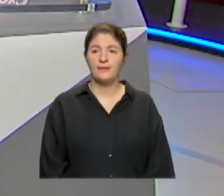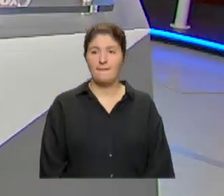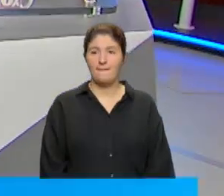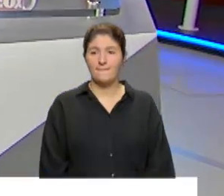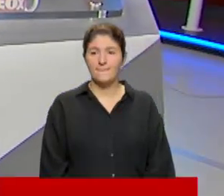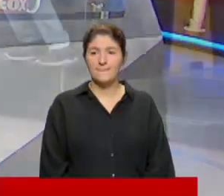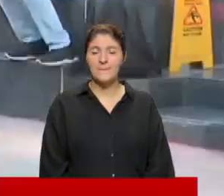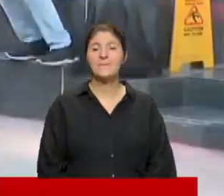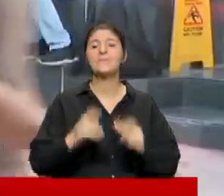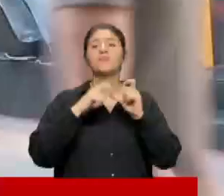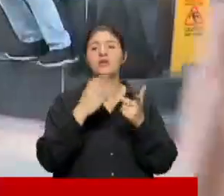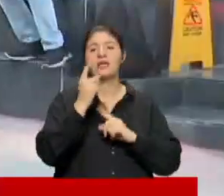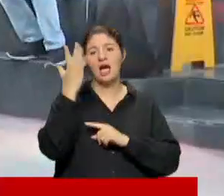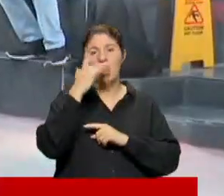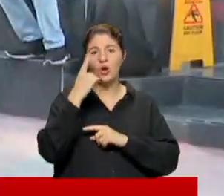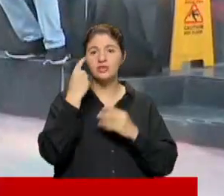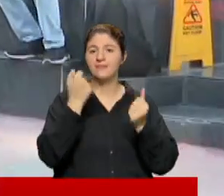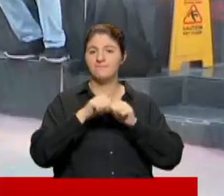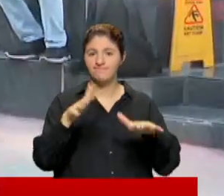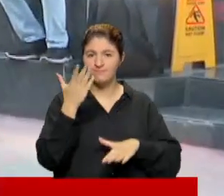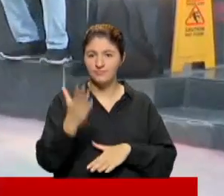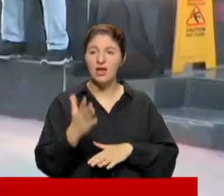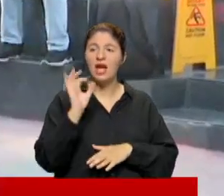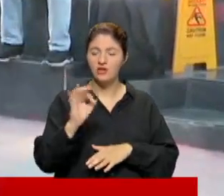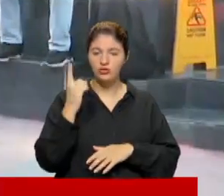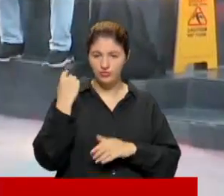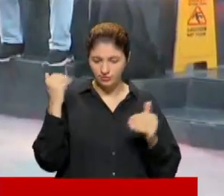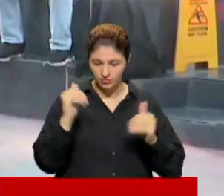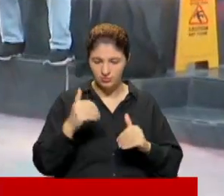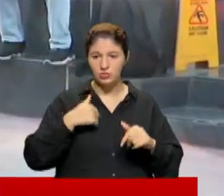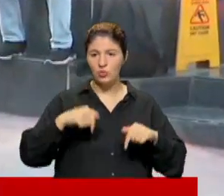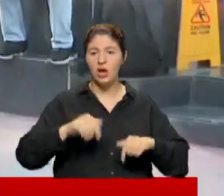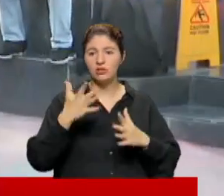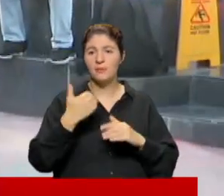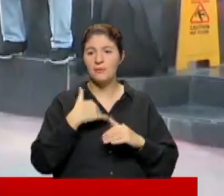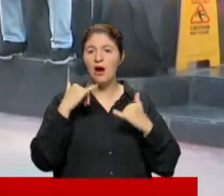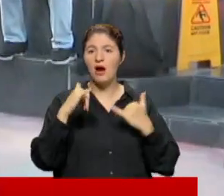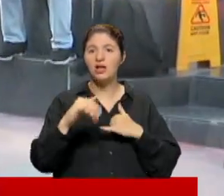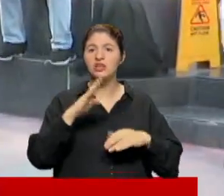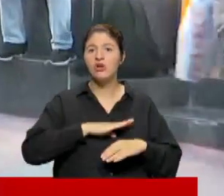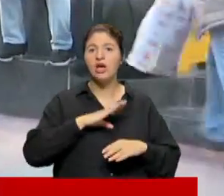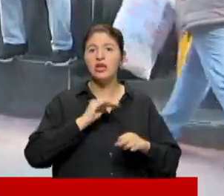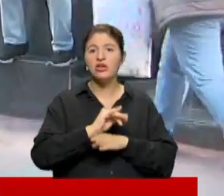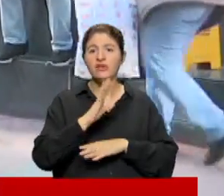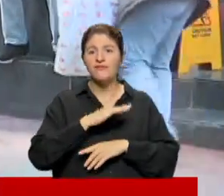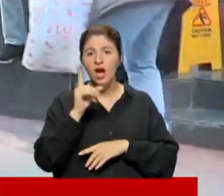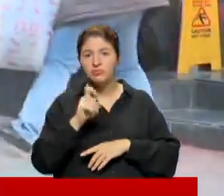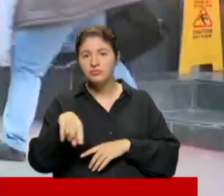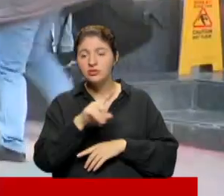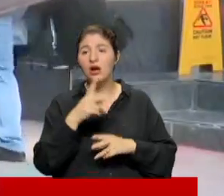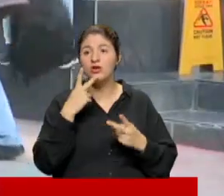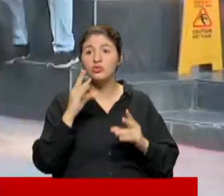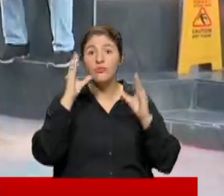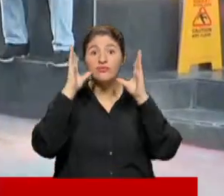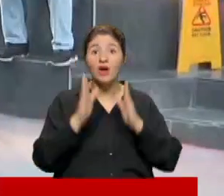diliyoruz Günaydın İlker Karagöz İyi yayınlar Evet dün de gelmiştik biz buraya acaba benimle aynı şikayeti yaşayanlar var mı diye açıkçası